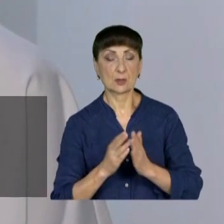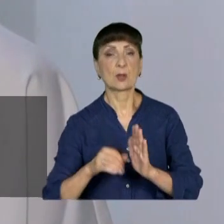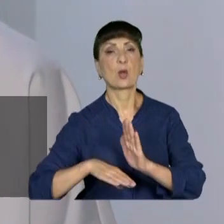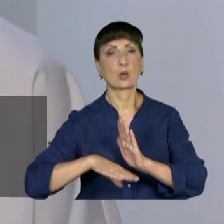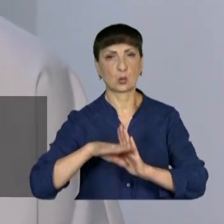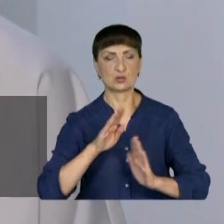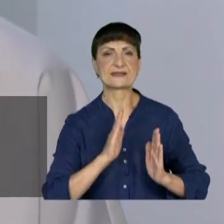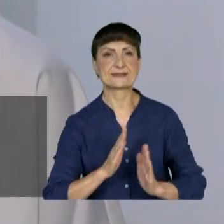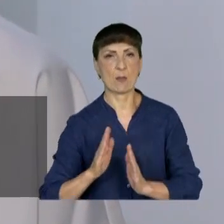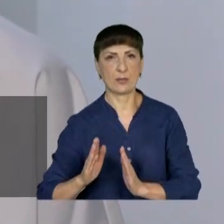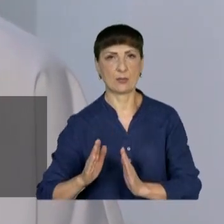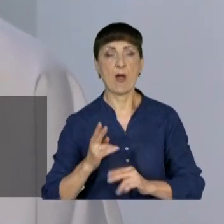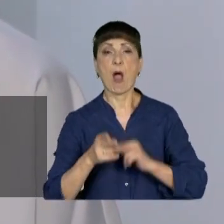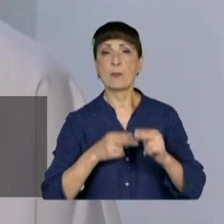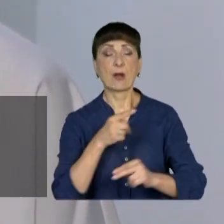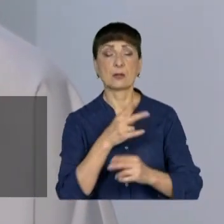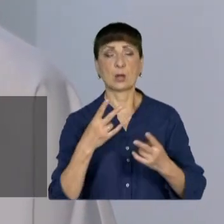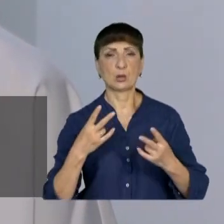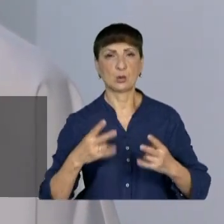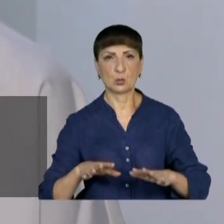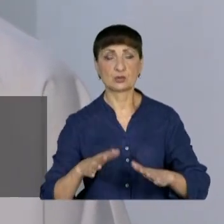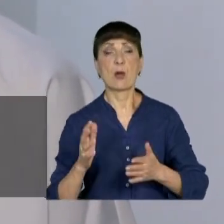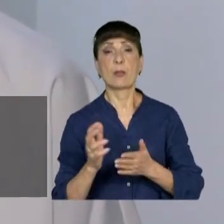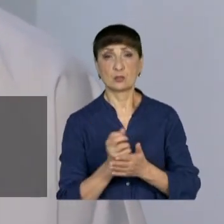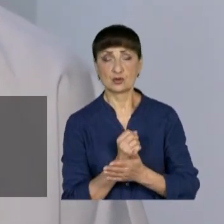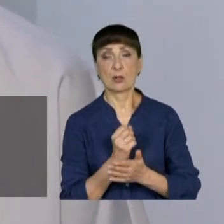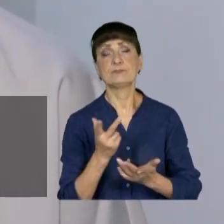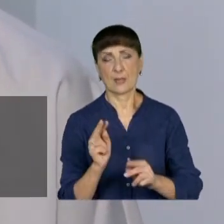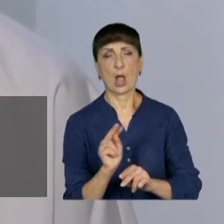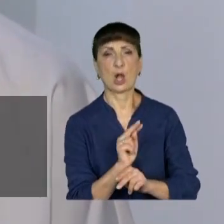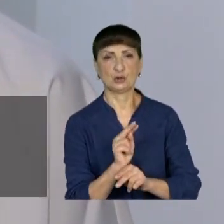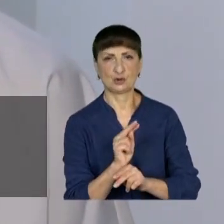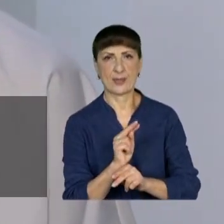ребенка стабильное. В операции она не нуждается и получает консервативное лечение.